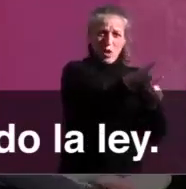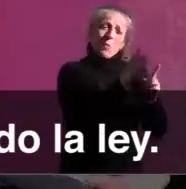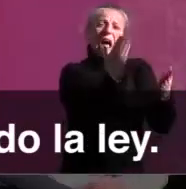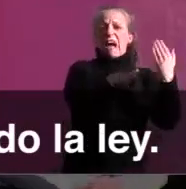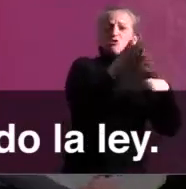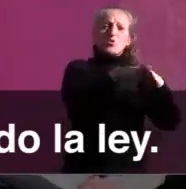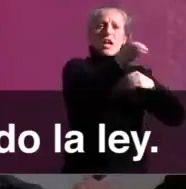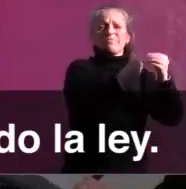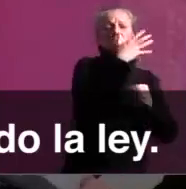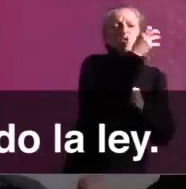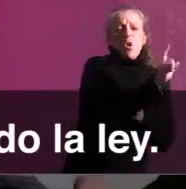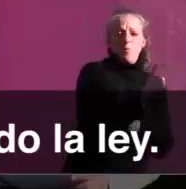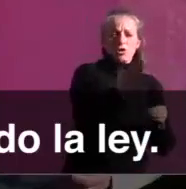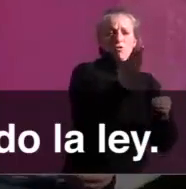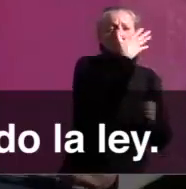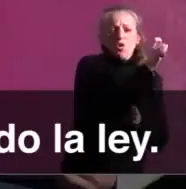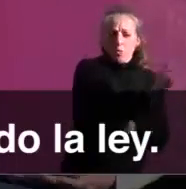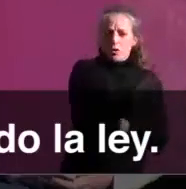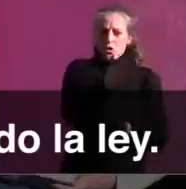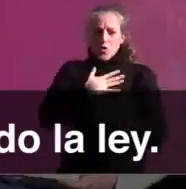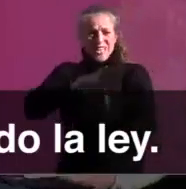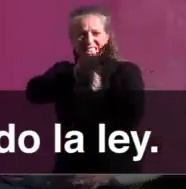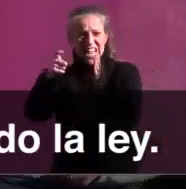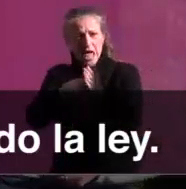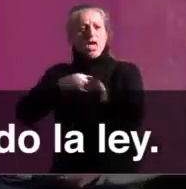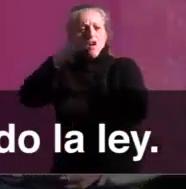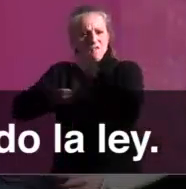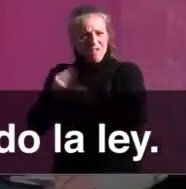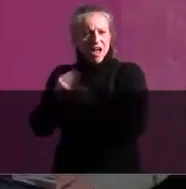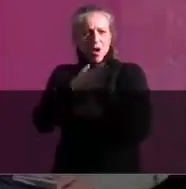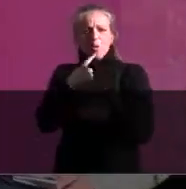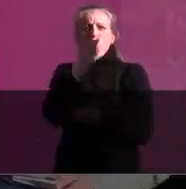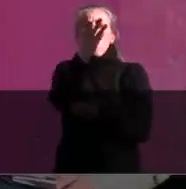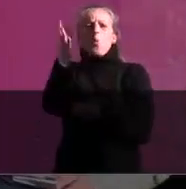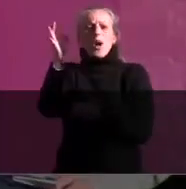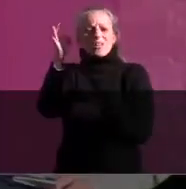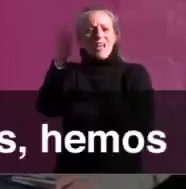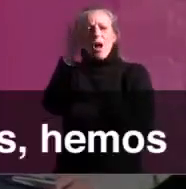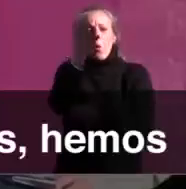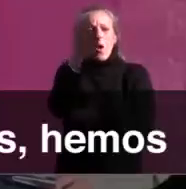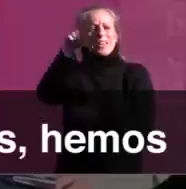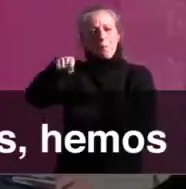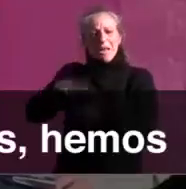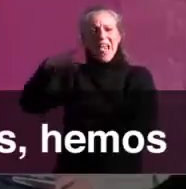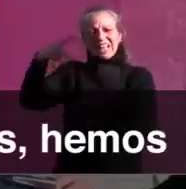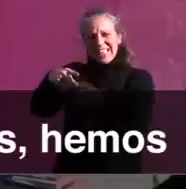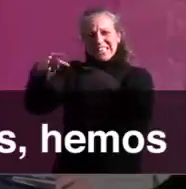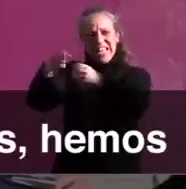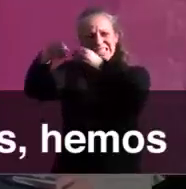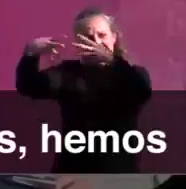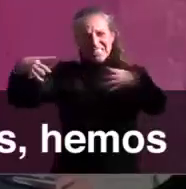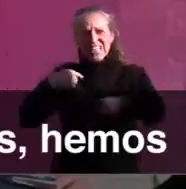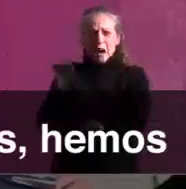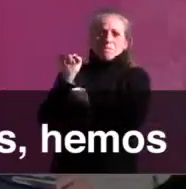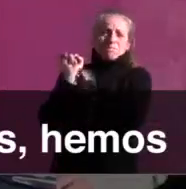excusa, nosaltres hem aplicat la llei, hem evitat més de 4.000 talls a la ciutat de Barcelona i quan Endesa ha fet igualment